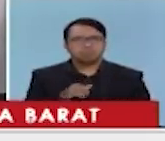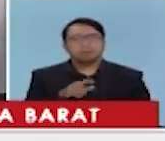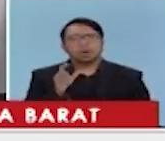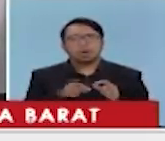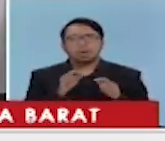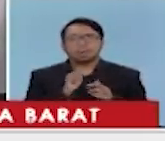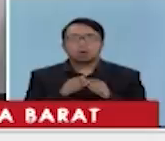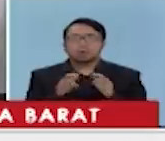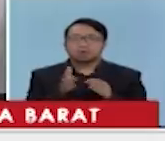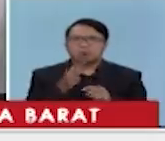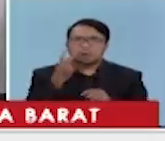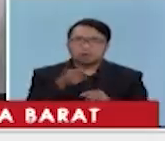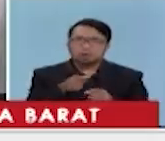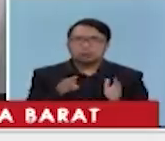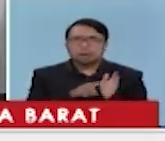yang lebih